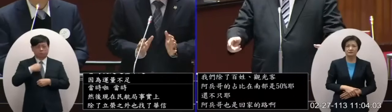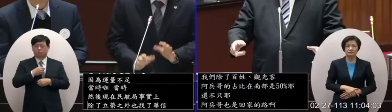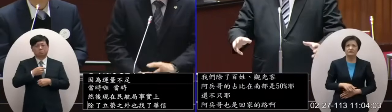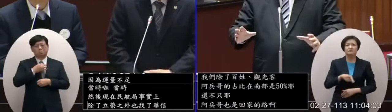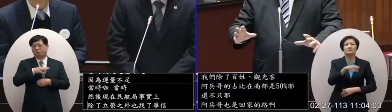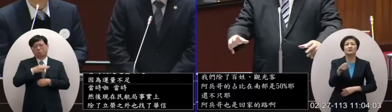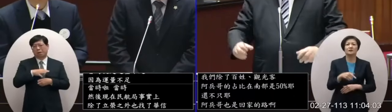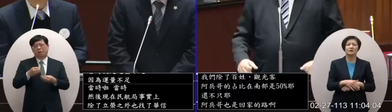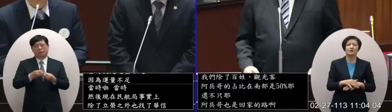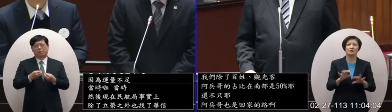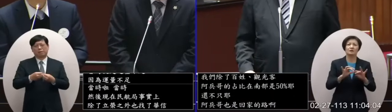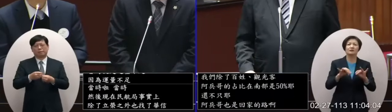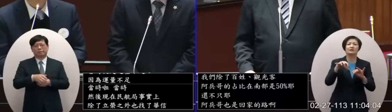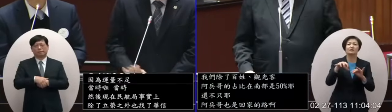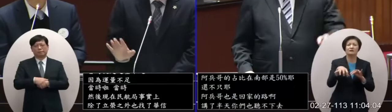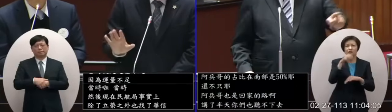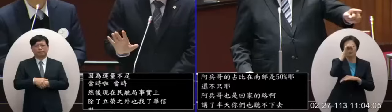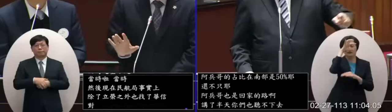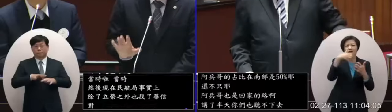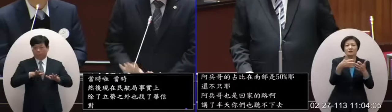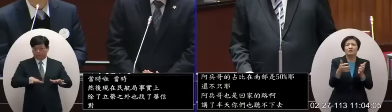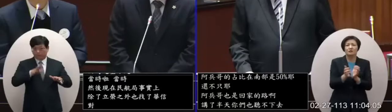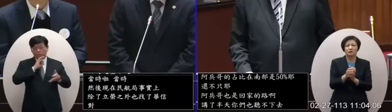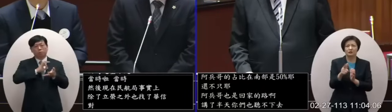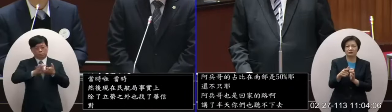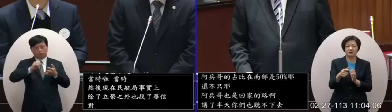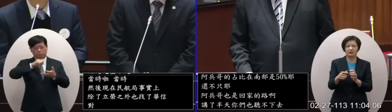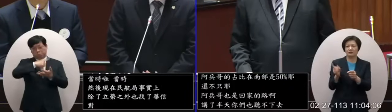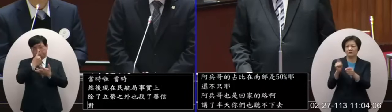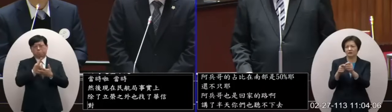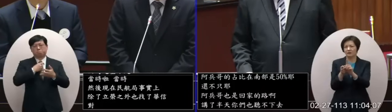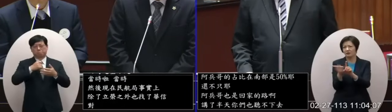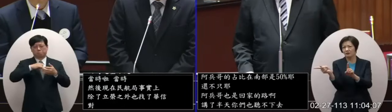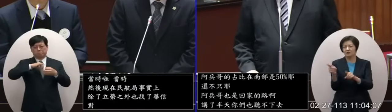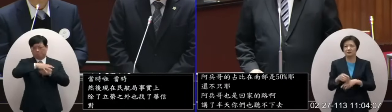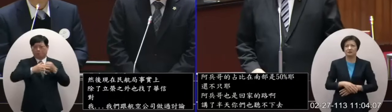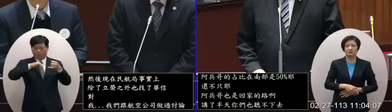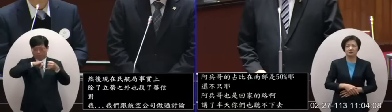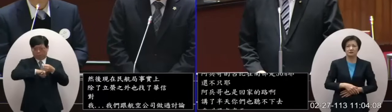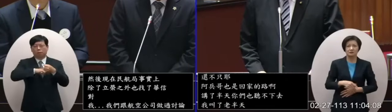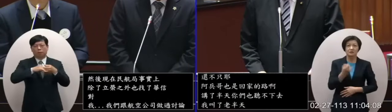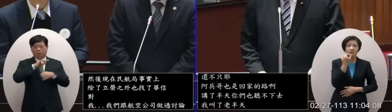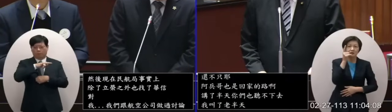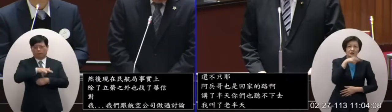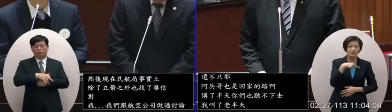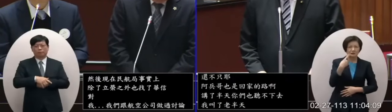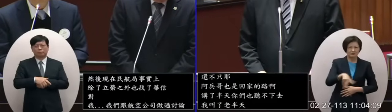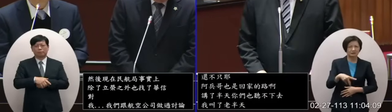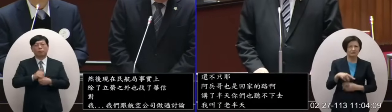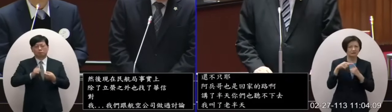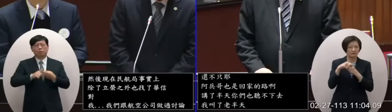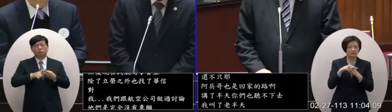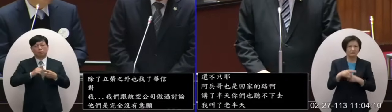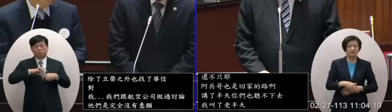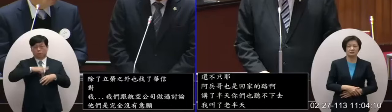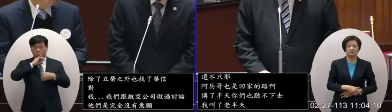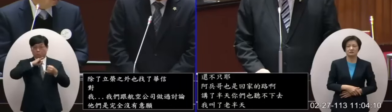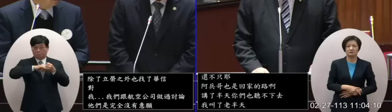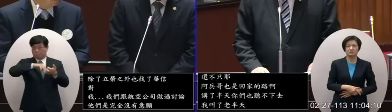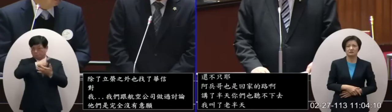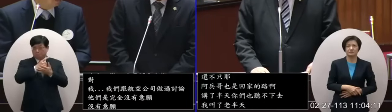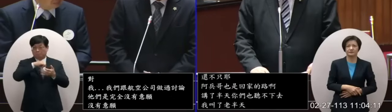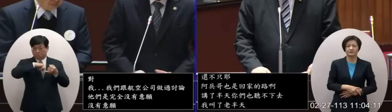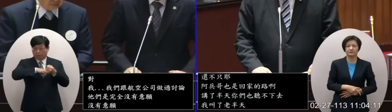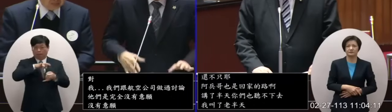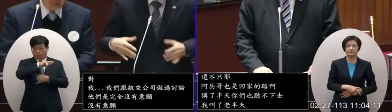党地方党部方向搞错了嘛， 现在先用包机、 啊、 先用包机，对， 你们能不能找一下嘛，好不好？ 包机的方式，我